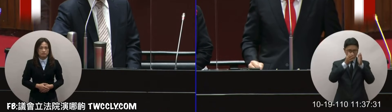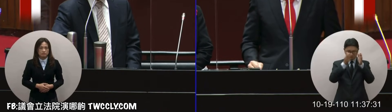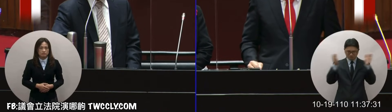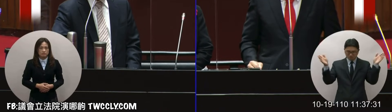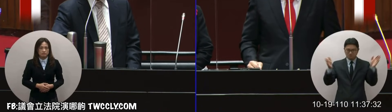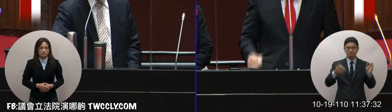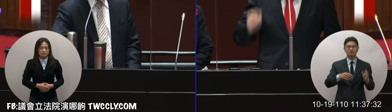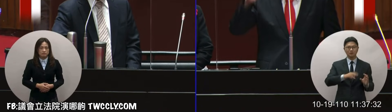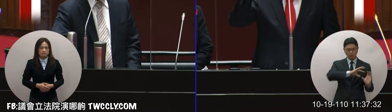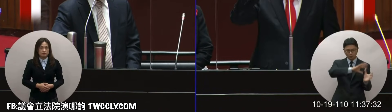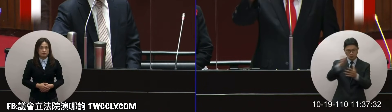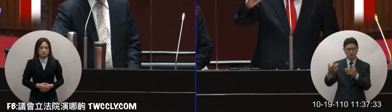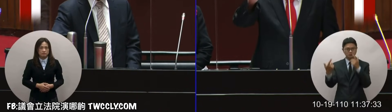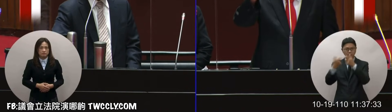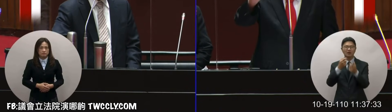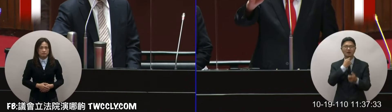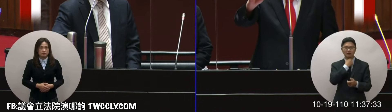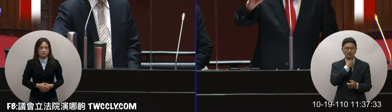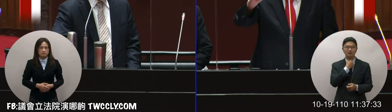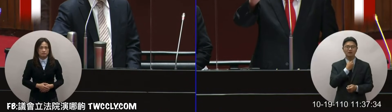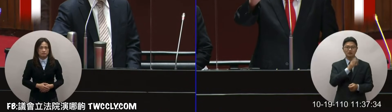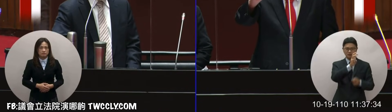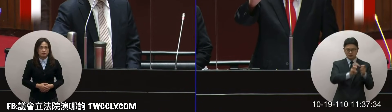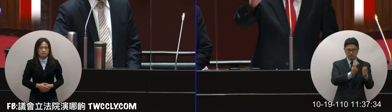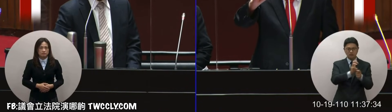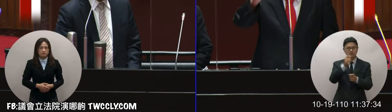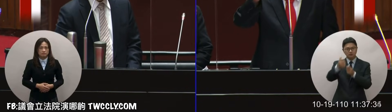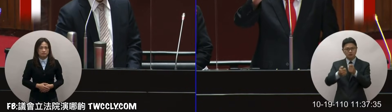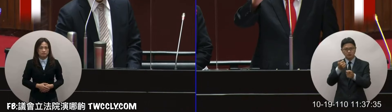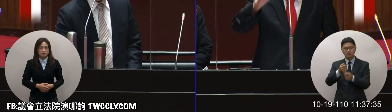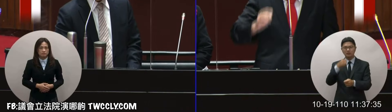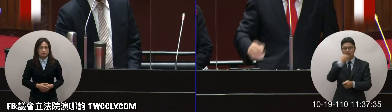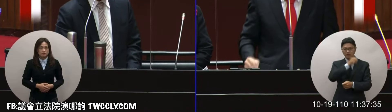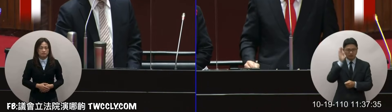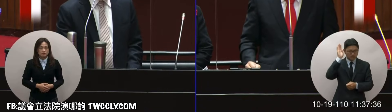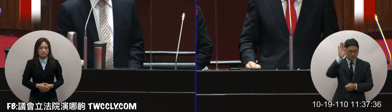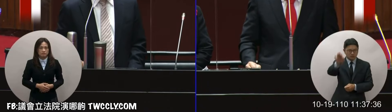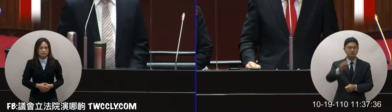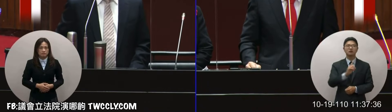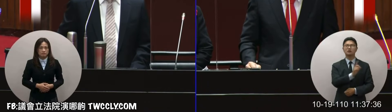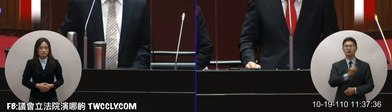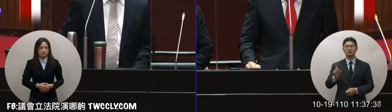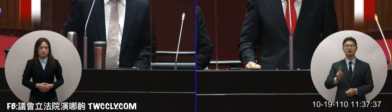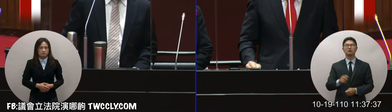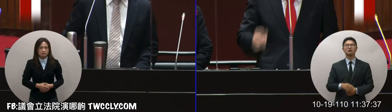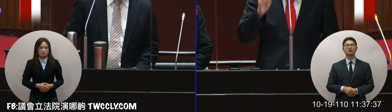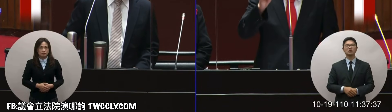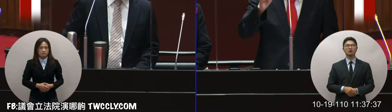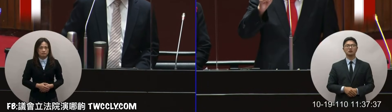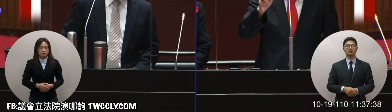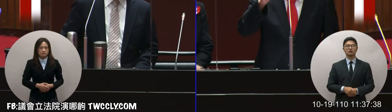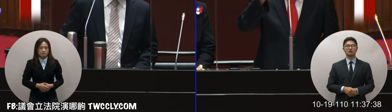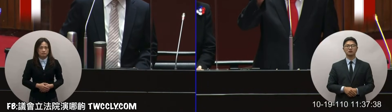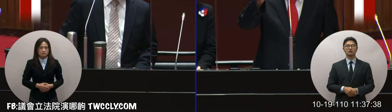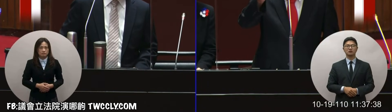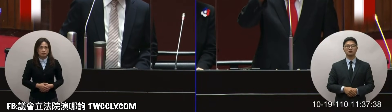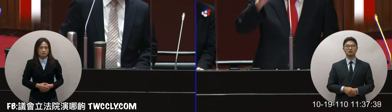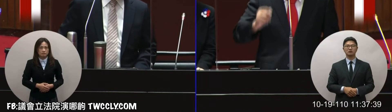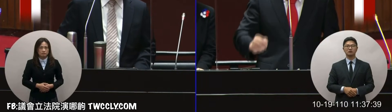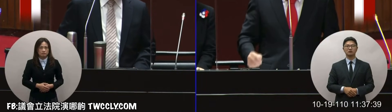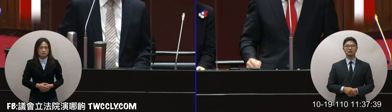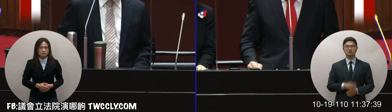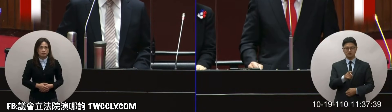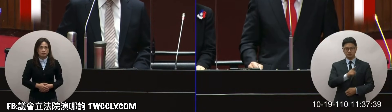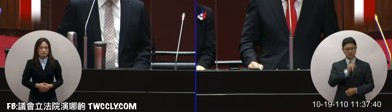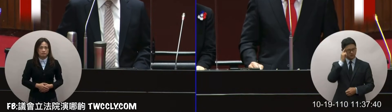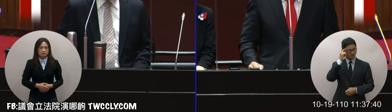观，要未来30年、50年台湾的未来，我们国家的发展，你身为这30年来任期